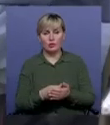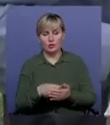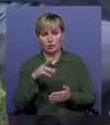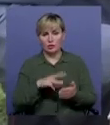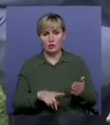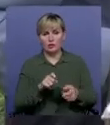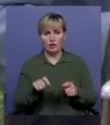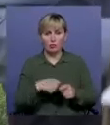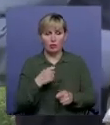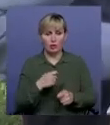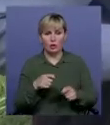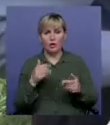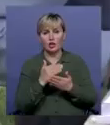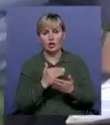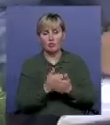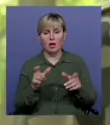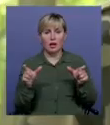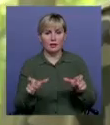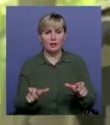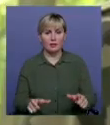за нарушение режима карантина.